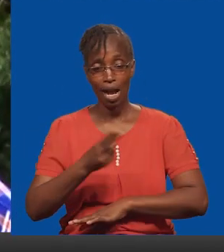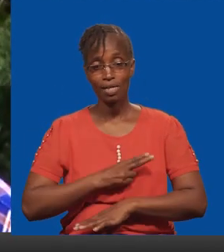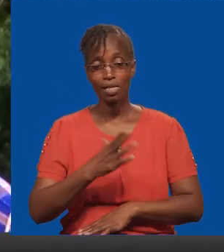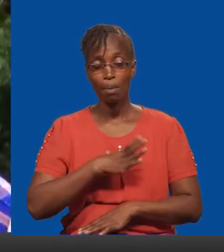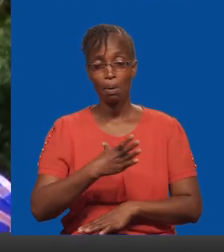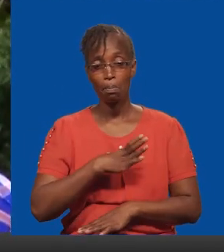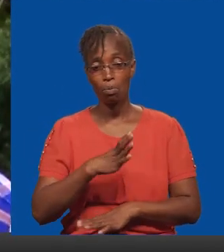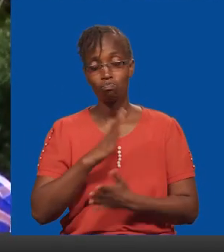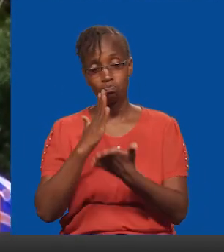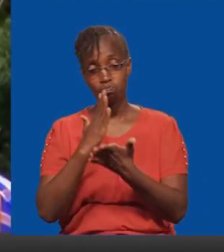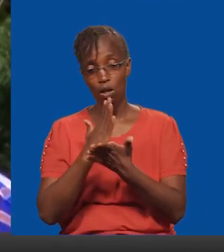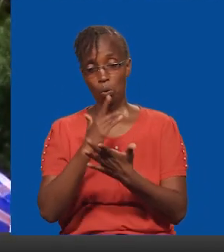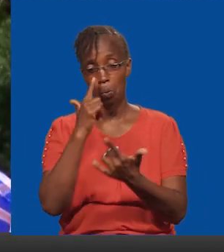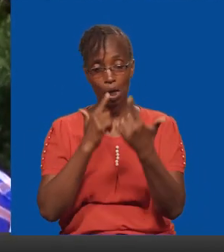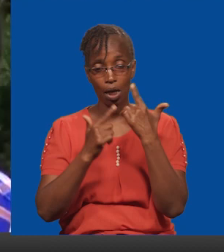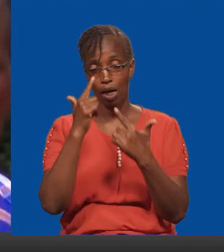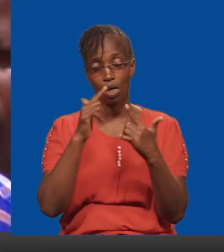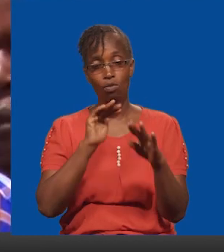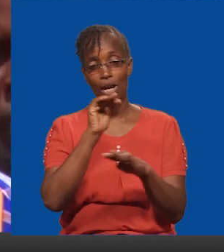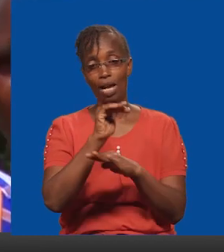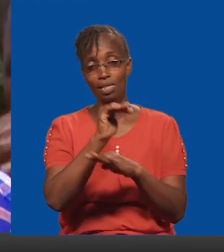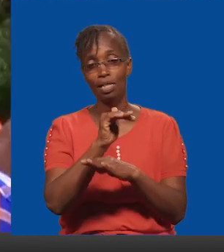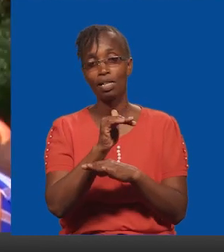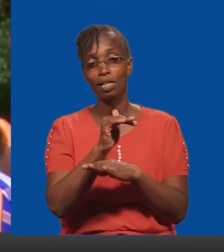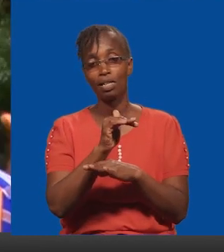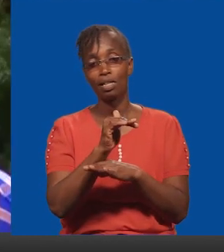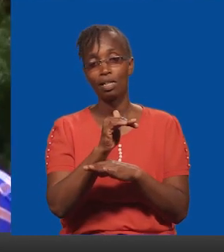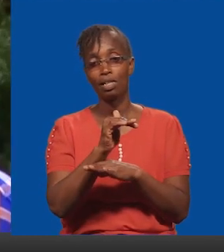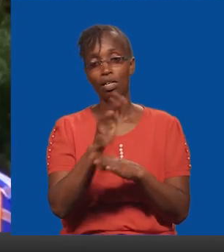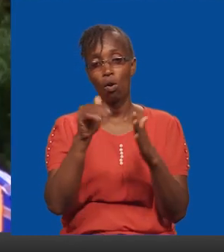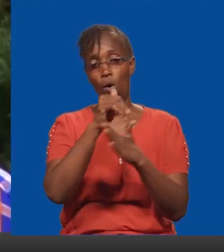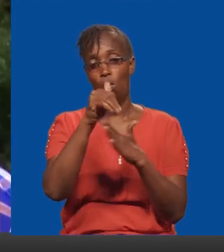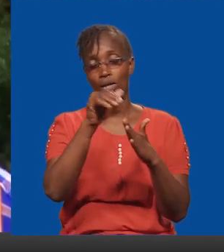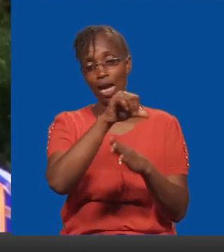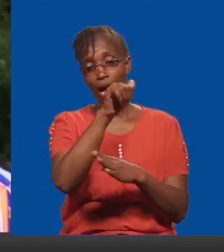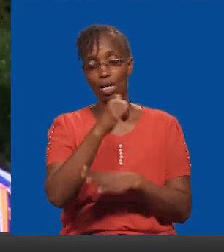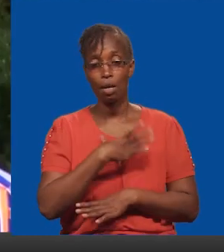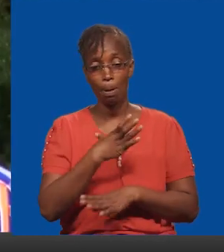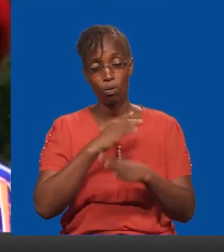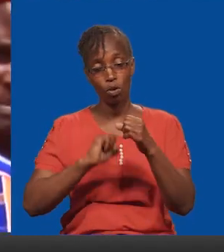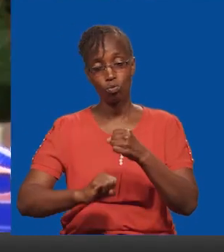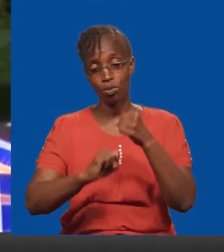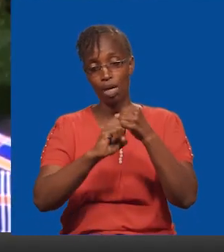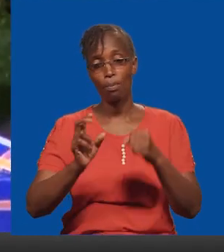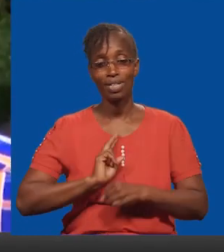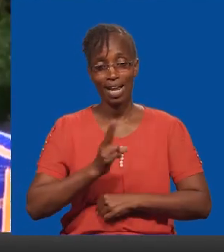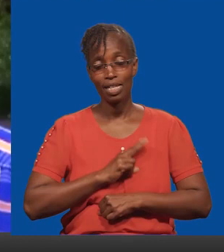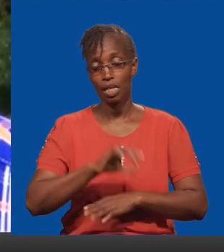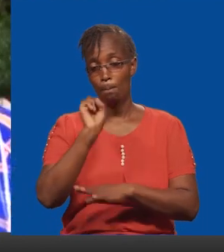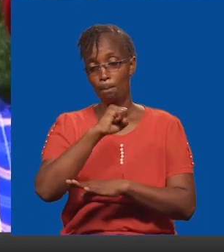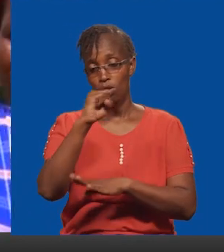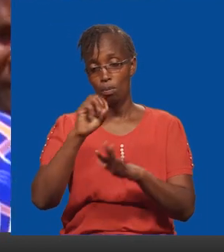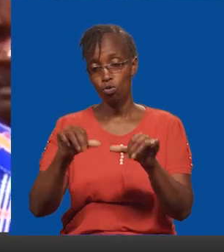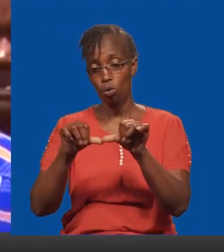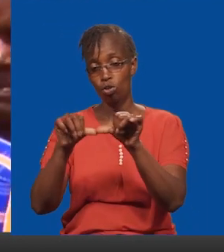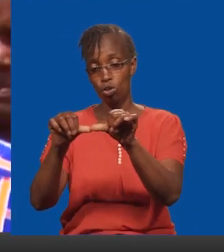So we people of Uriri, we are really crying and lamenting, and we'd like other good well-wishers to help